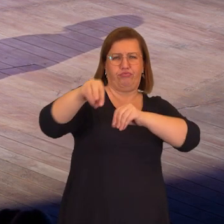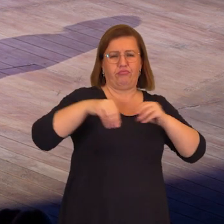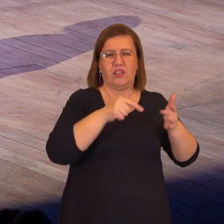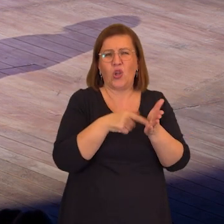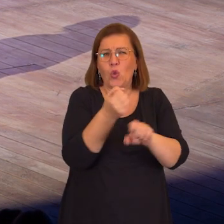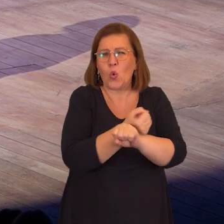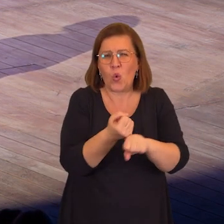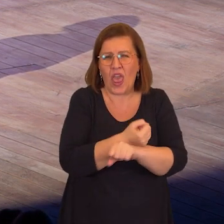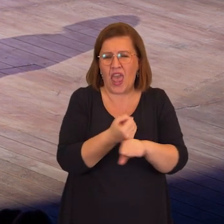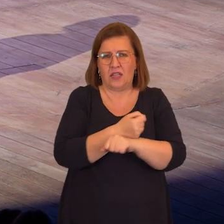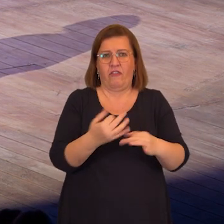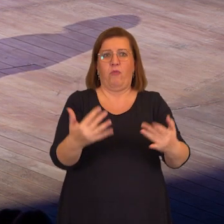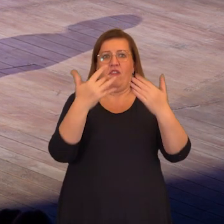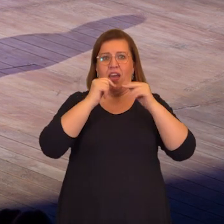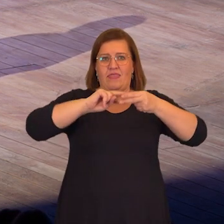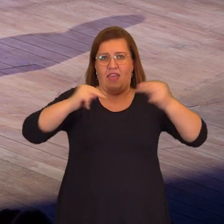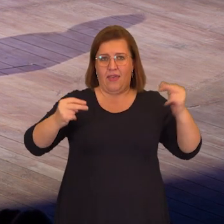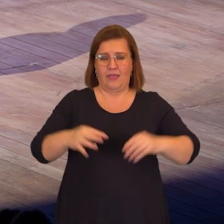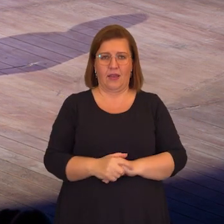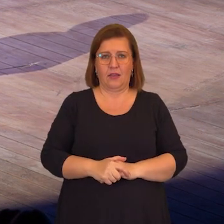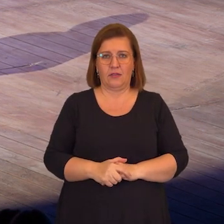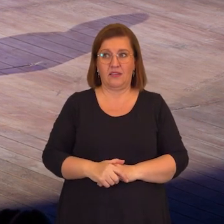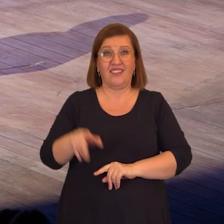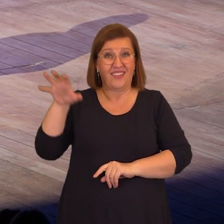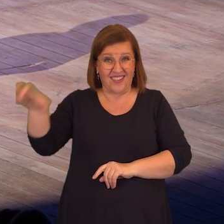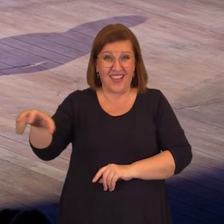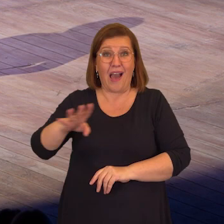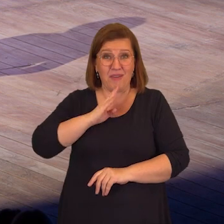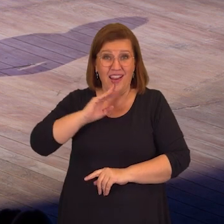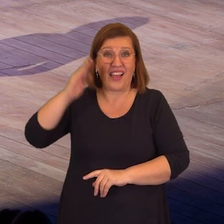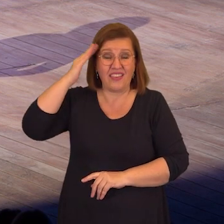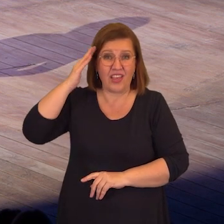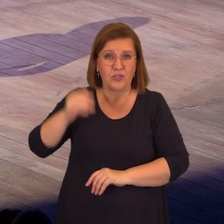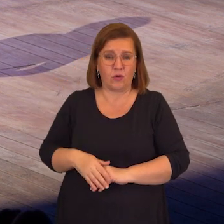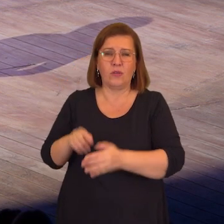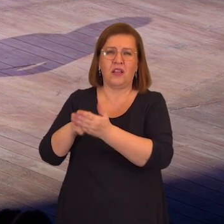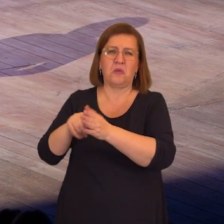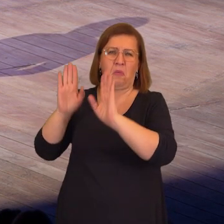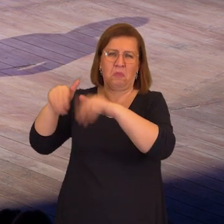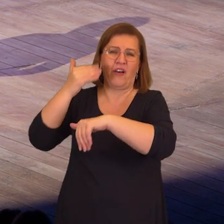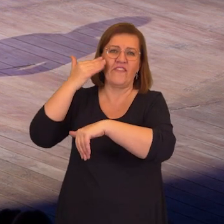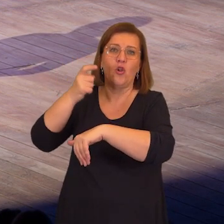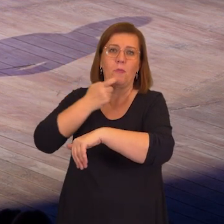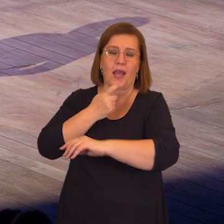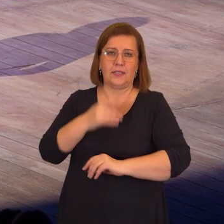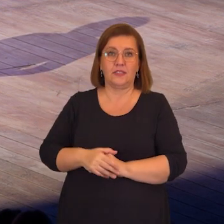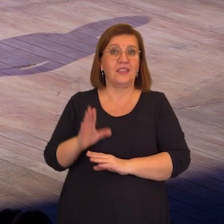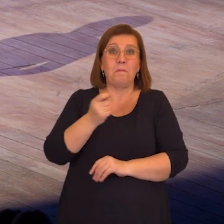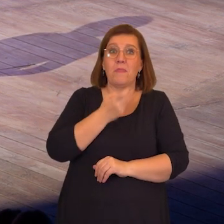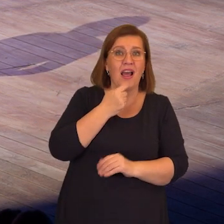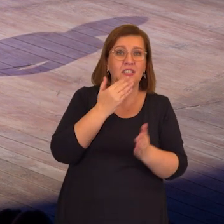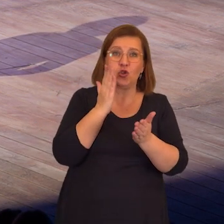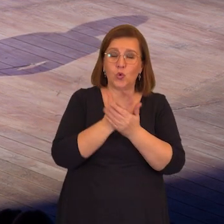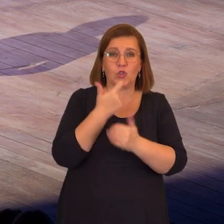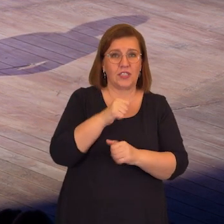wpływają na nasz kod genetyczny. Amerykanie to wiedzą. I zostali przy plastiku, bo plastik jest z nami od 100 lat